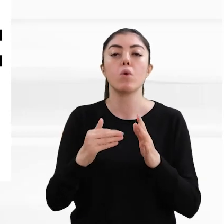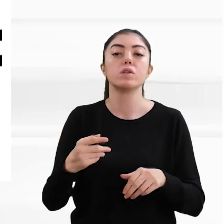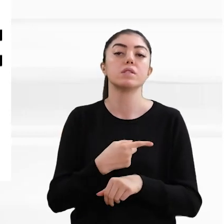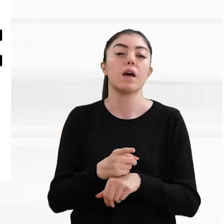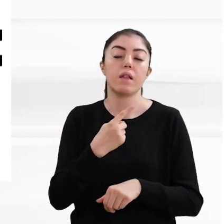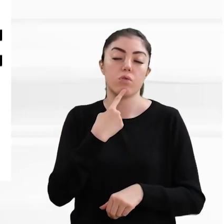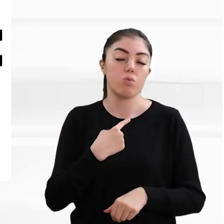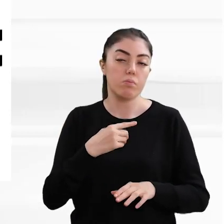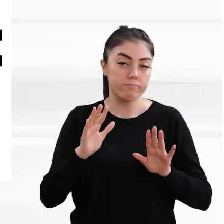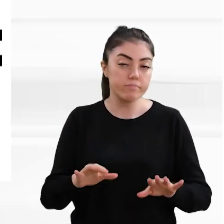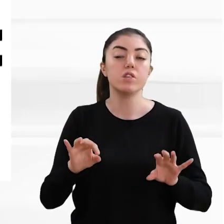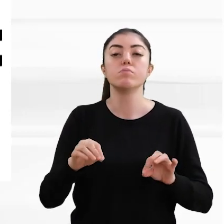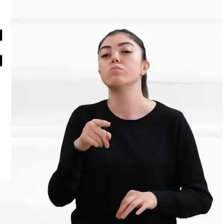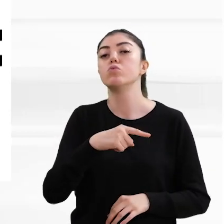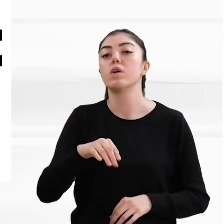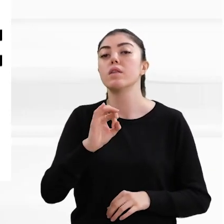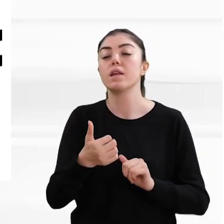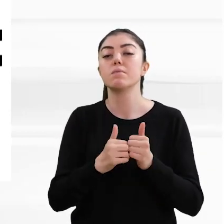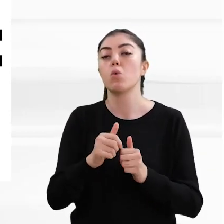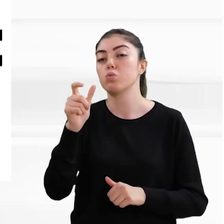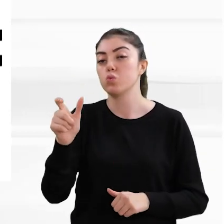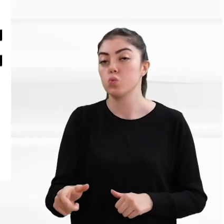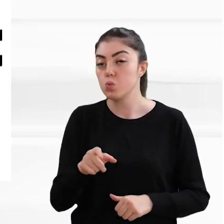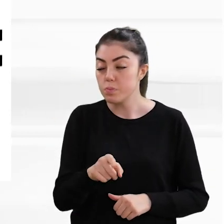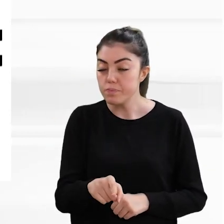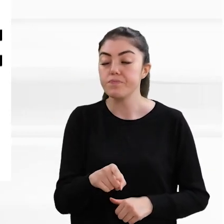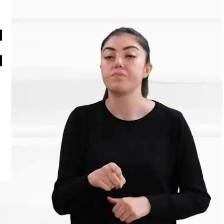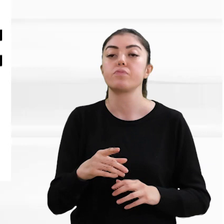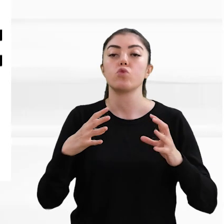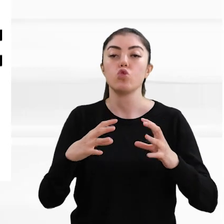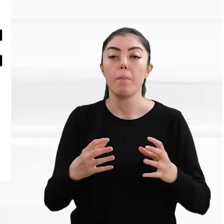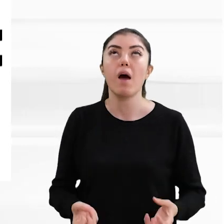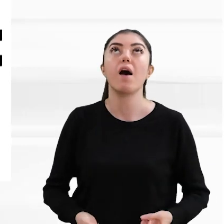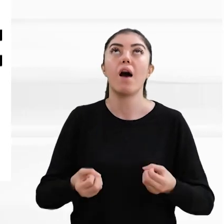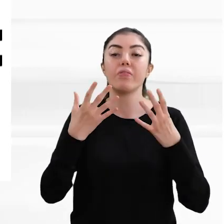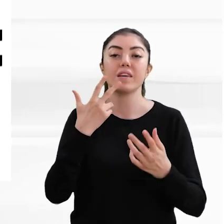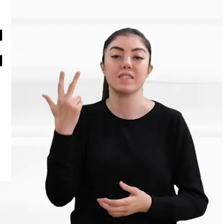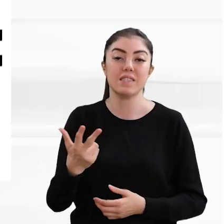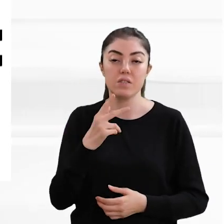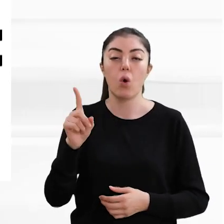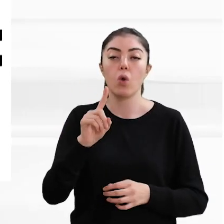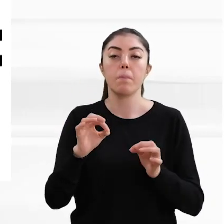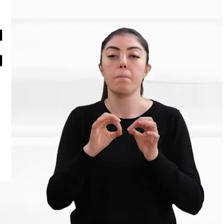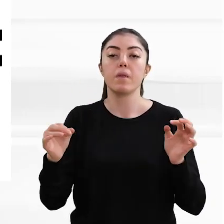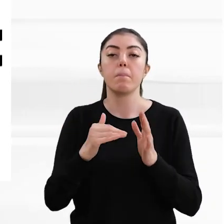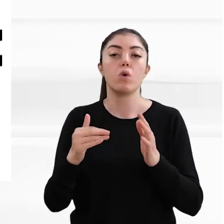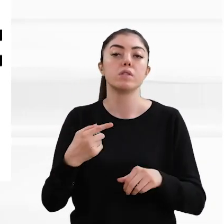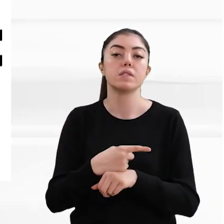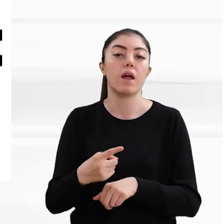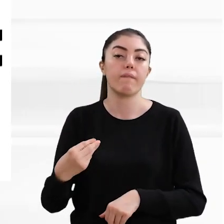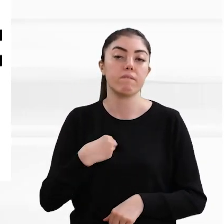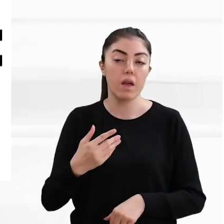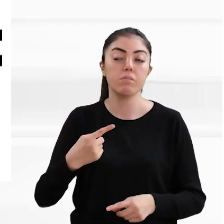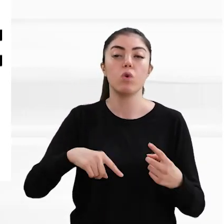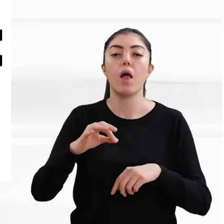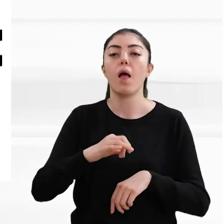alınız. Bakın burada bize sporcunun topu atma hızı 10 metre bölü saniye verilmiş.